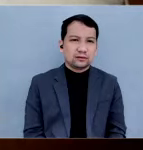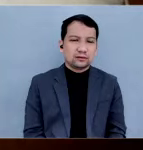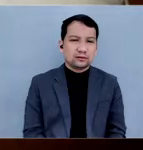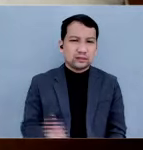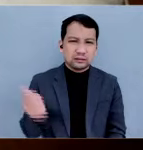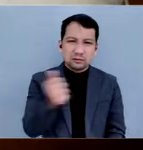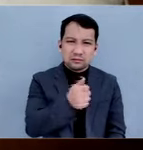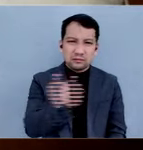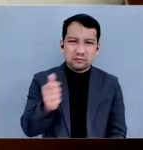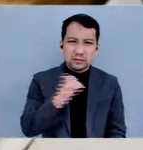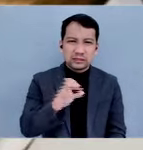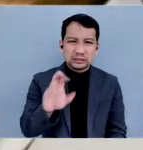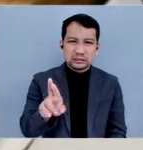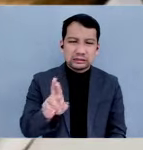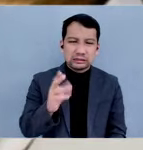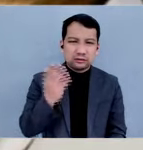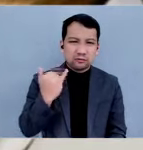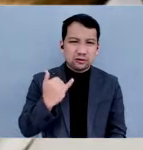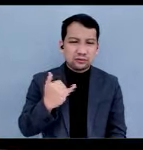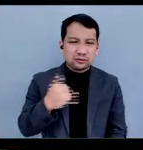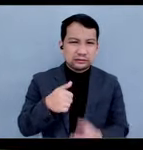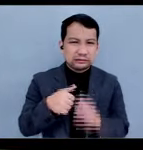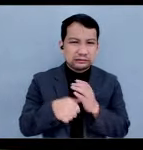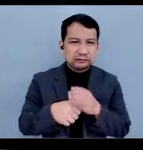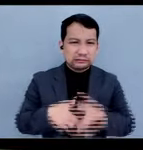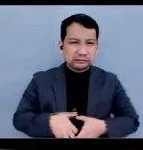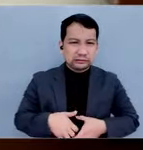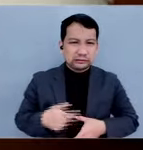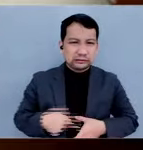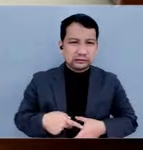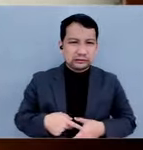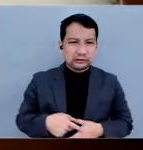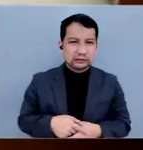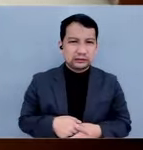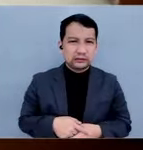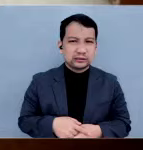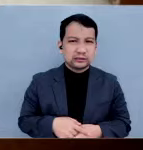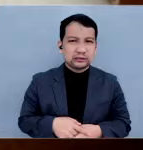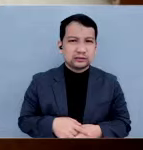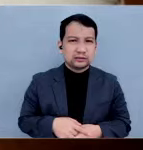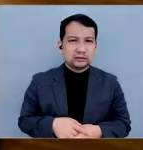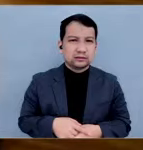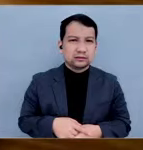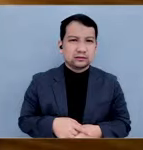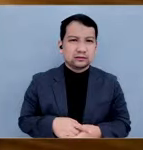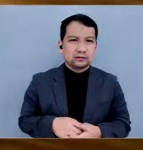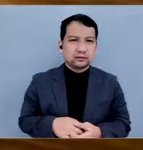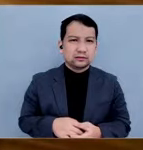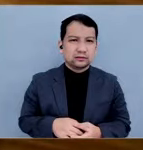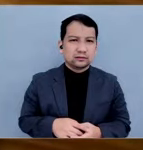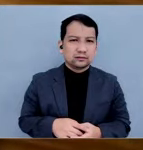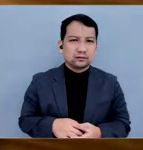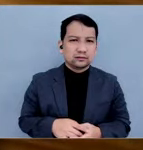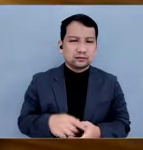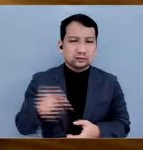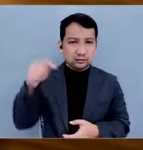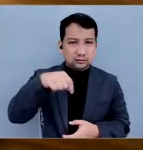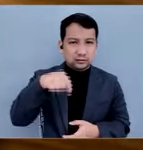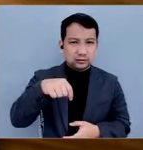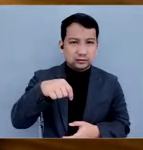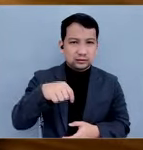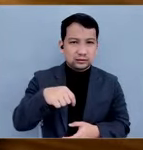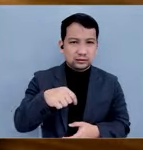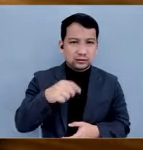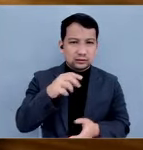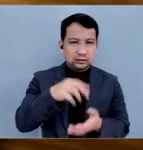Papabalik-balik sa CR, friends. Ang sakit ng tiyan ko. Parang may nainom akong kung ano. It's a prank! Ilagyan kasi namin ng magic